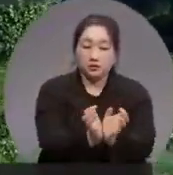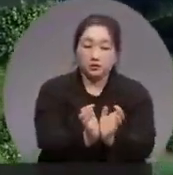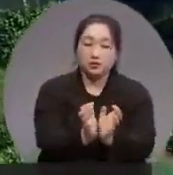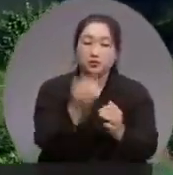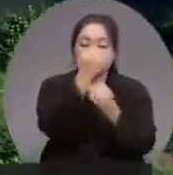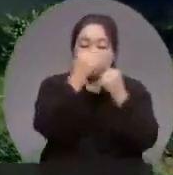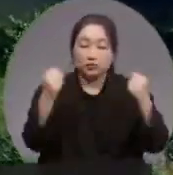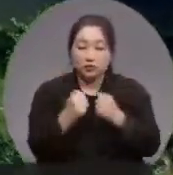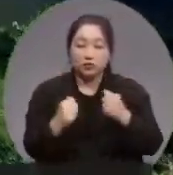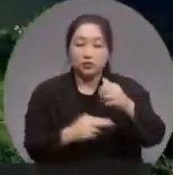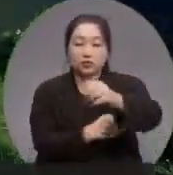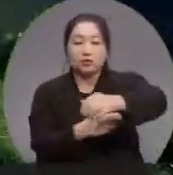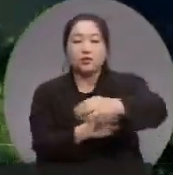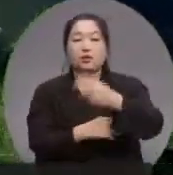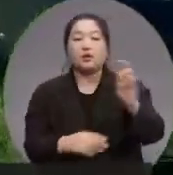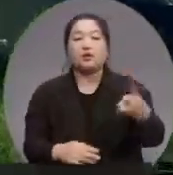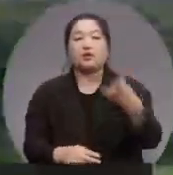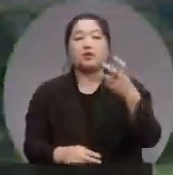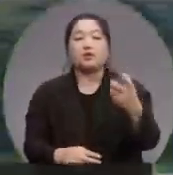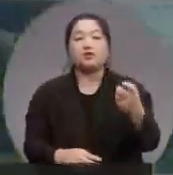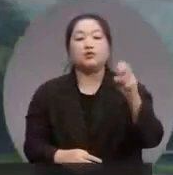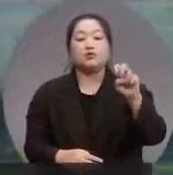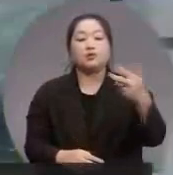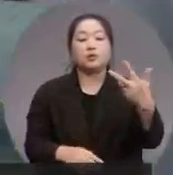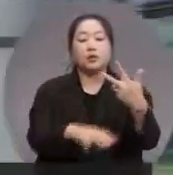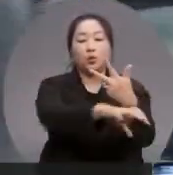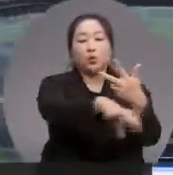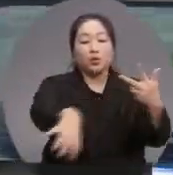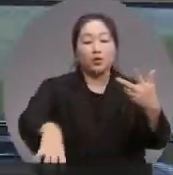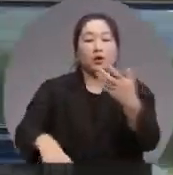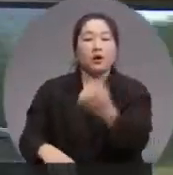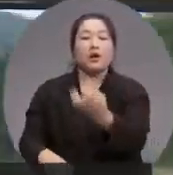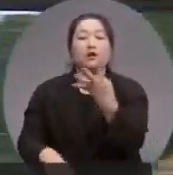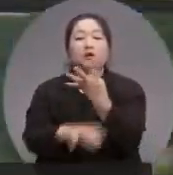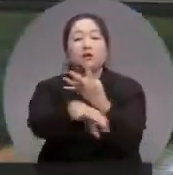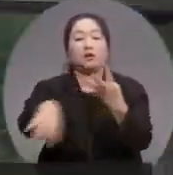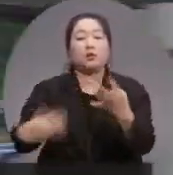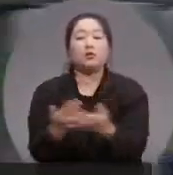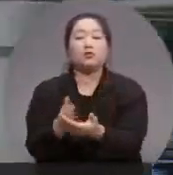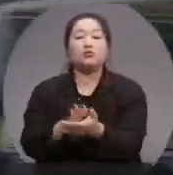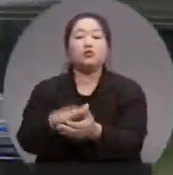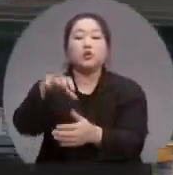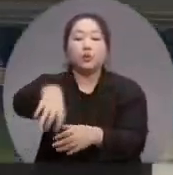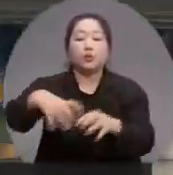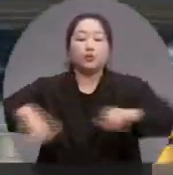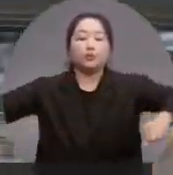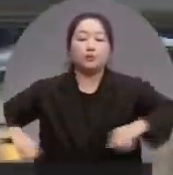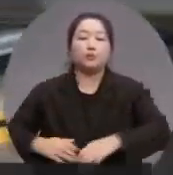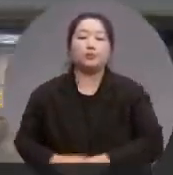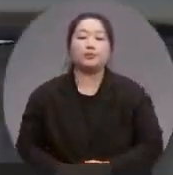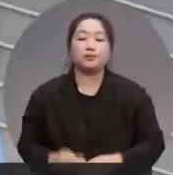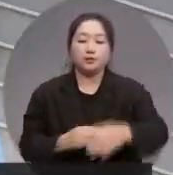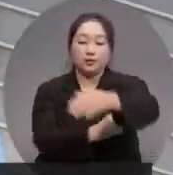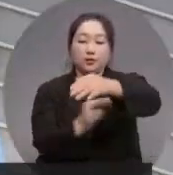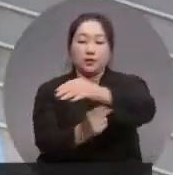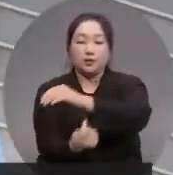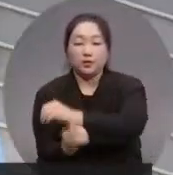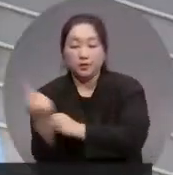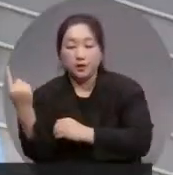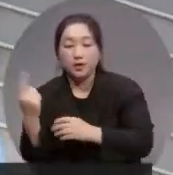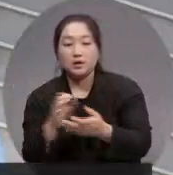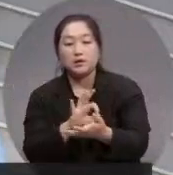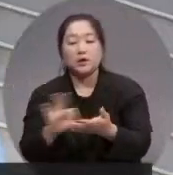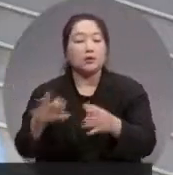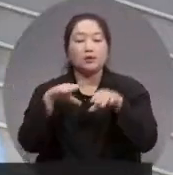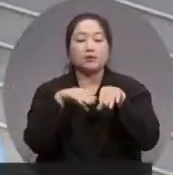충청북도는 도내 교량 327곳 중 94곳을 보수 보강 대상으로 분류했고 교량 외에도 사용금지